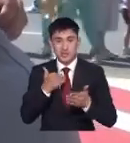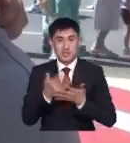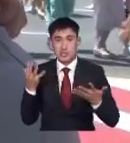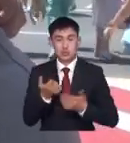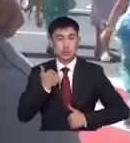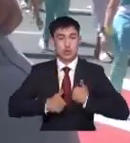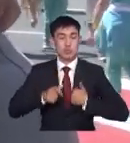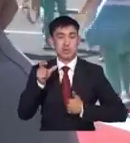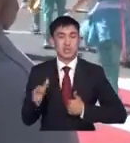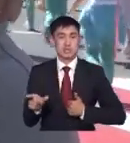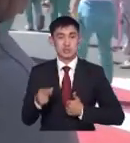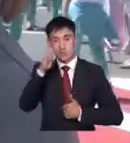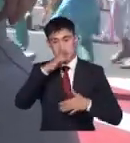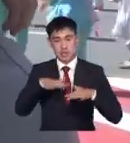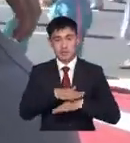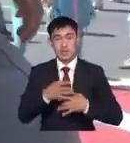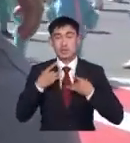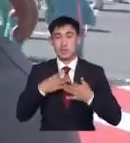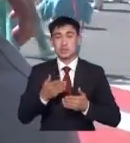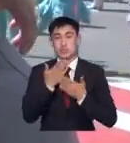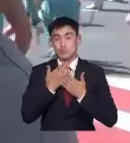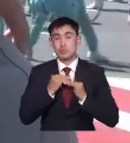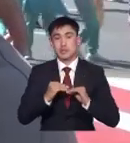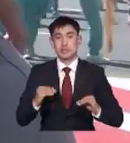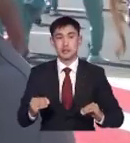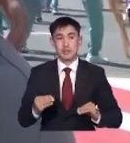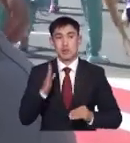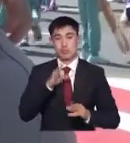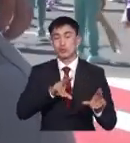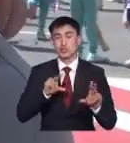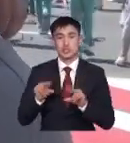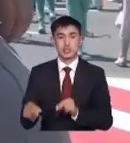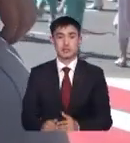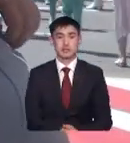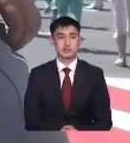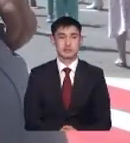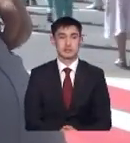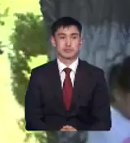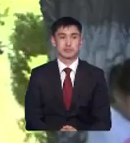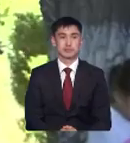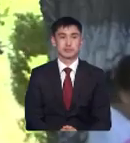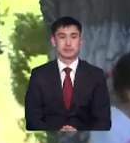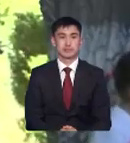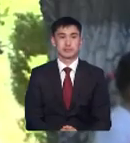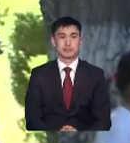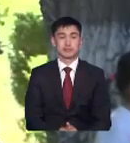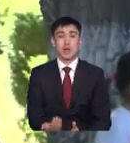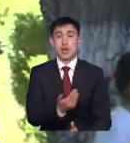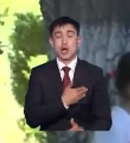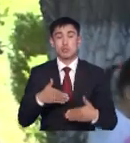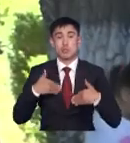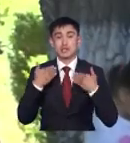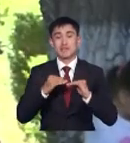достойными гражданами нашей страны. С праздником, любимые дети, будьте счастливы. Хочу поздравить детей